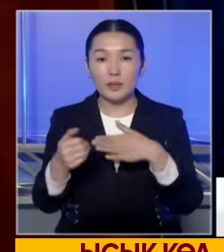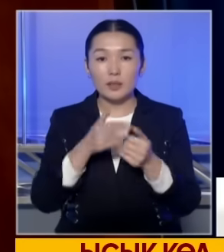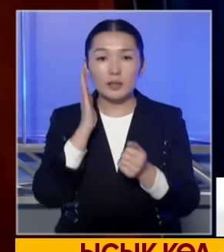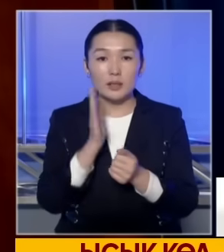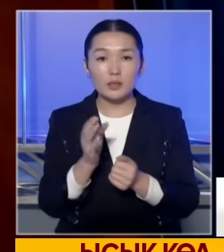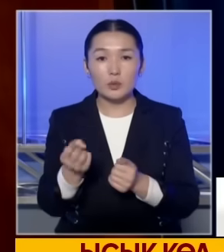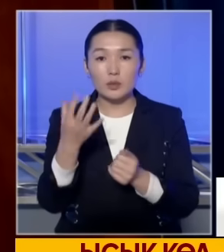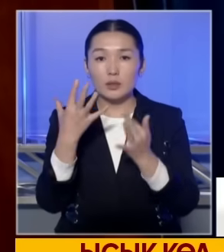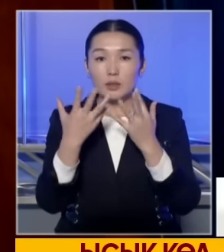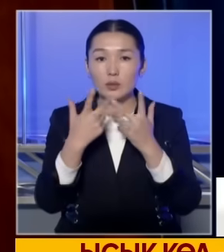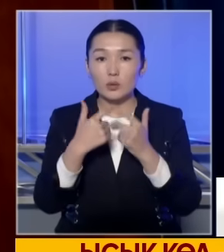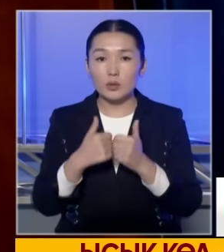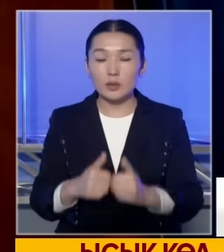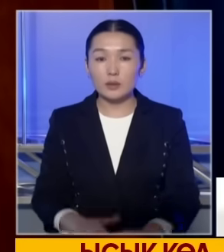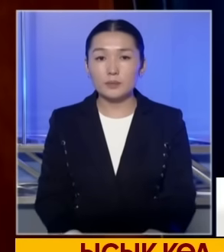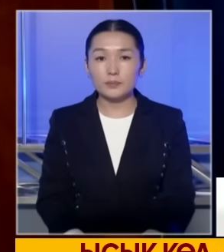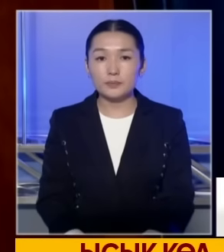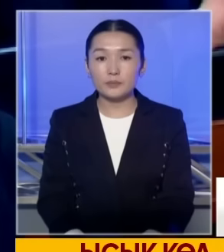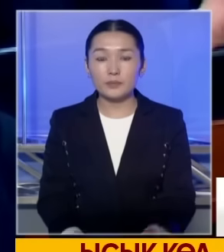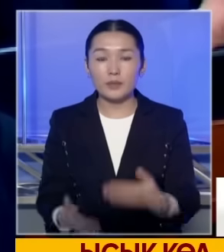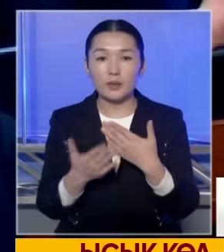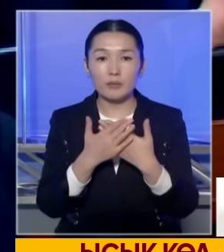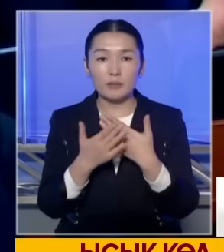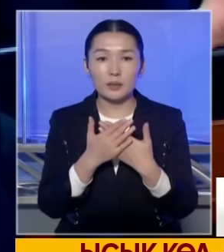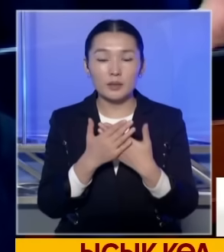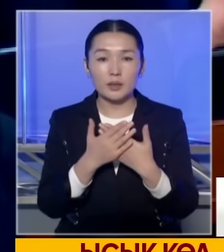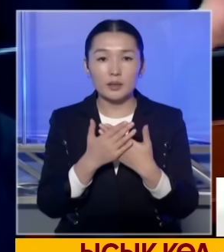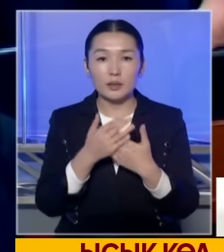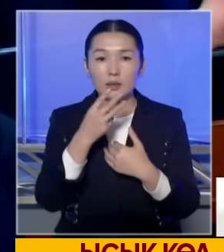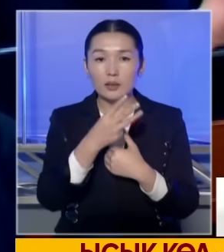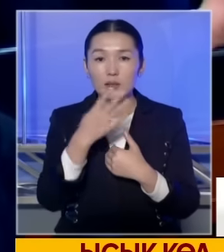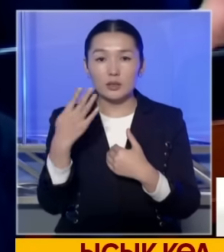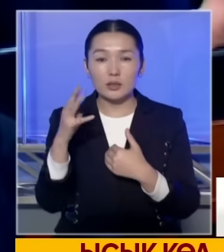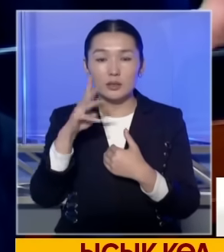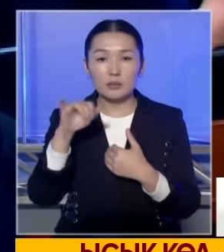канча эсептеп атасыздар? В порядке где-то 3-4 миллиард